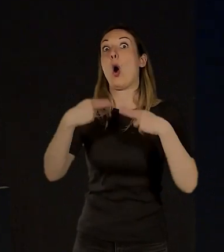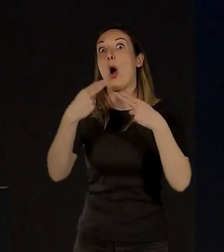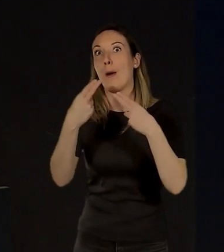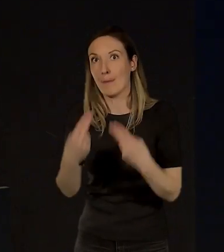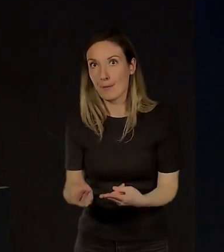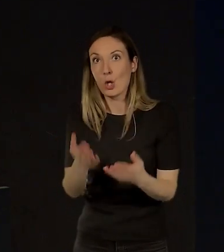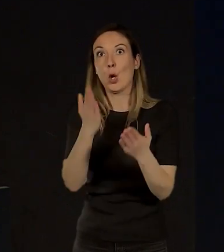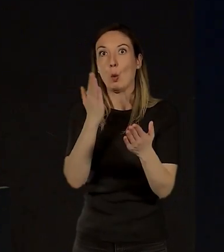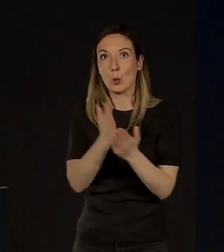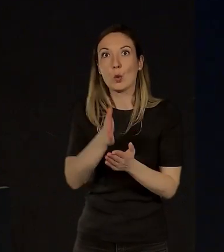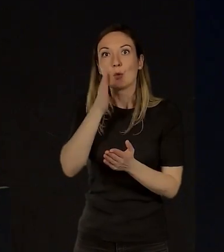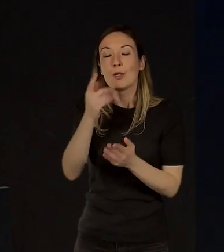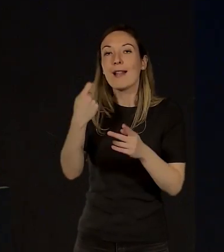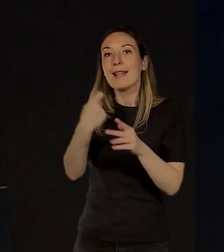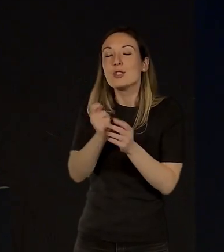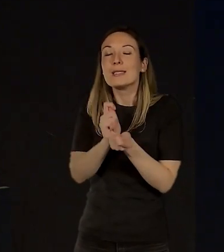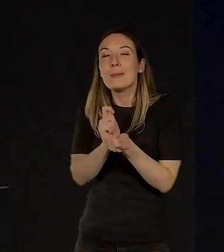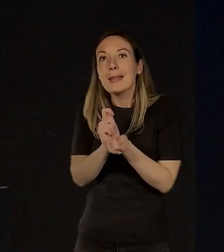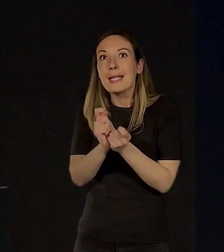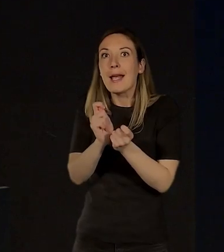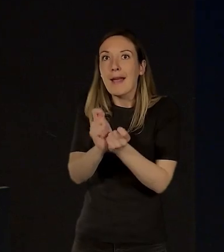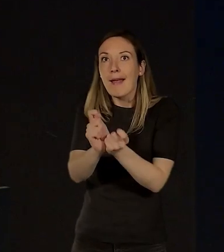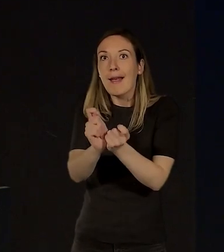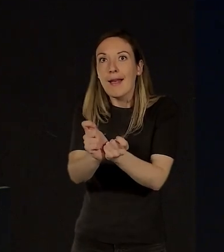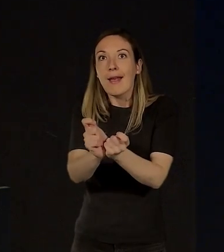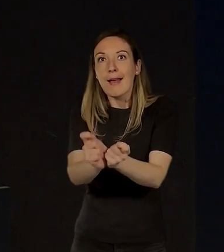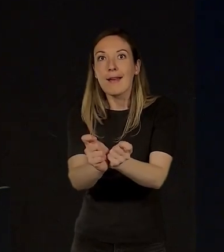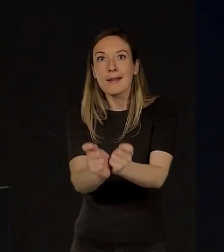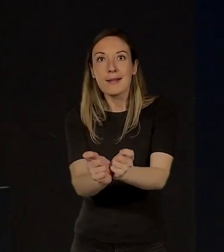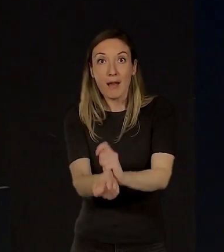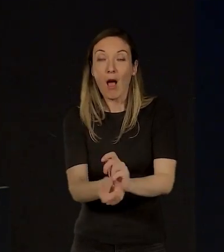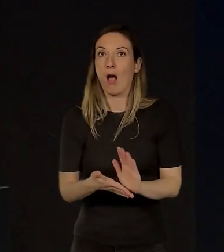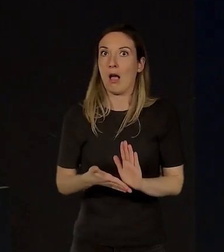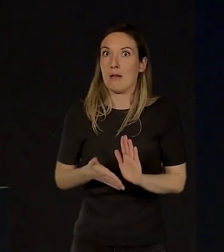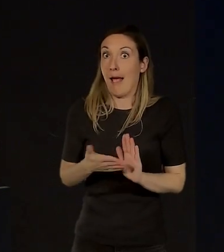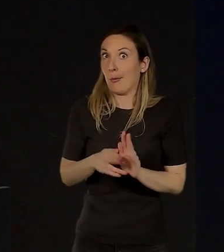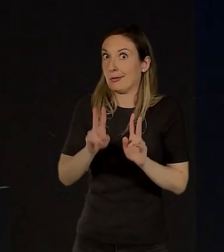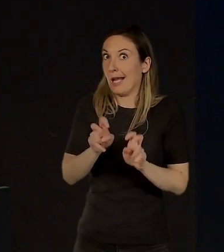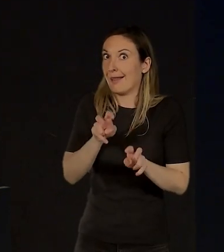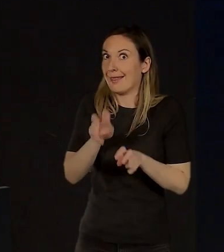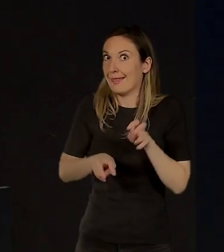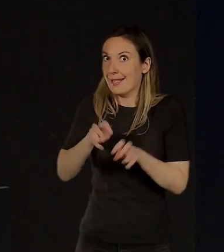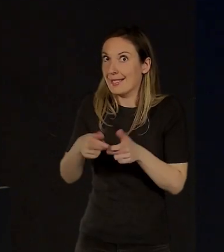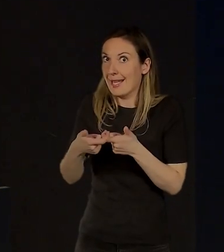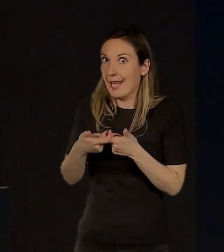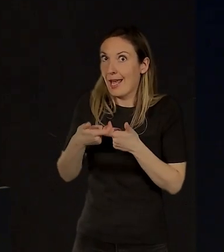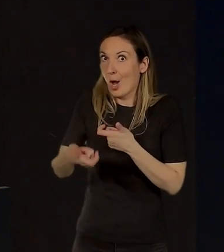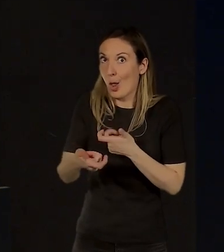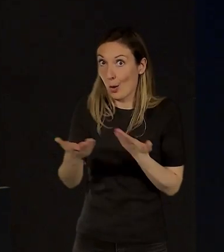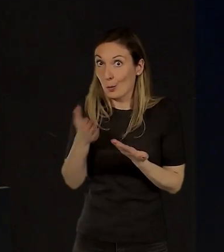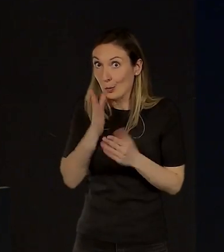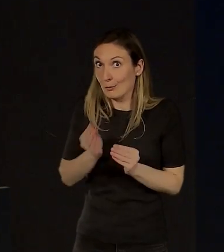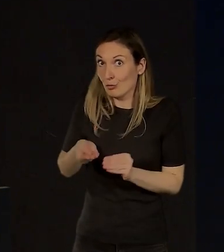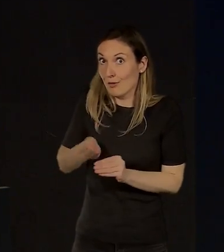postupných evolučních změn, kde bude třeba i o cyklistické infrastruktuře a tak podobně. No